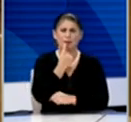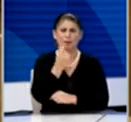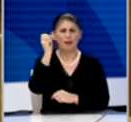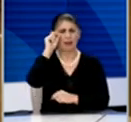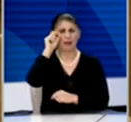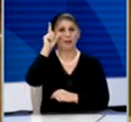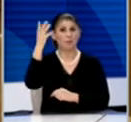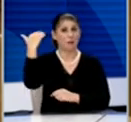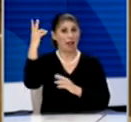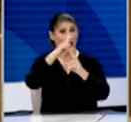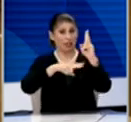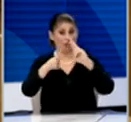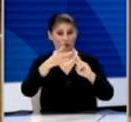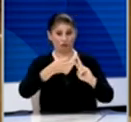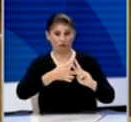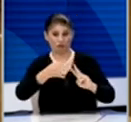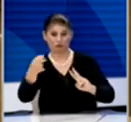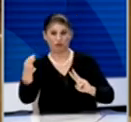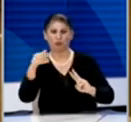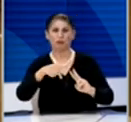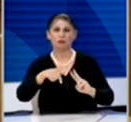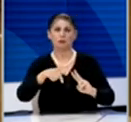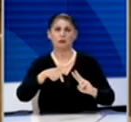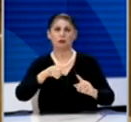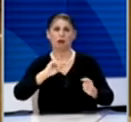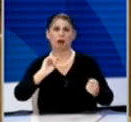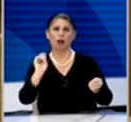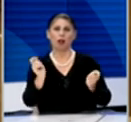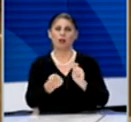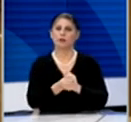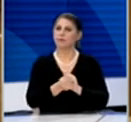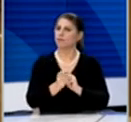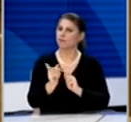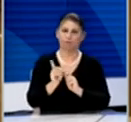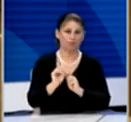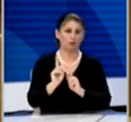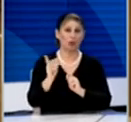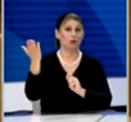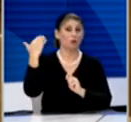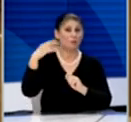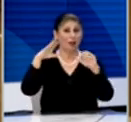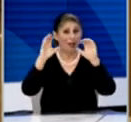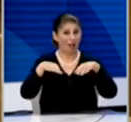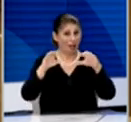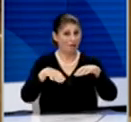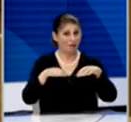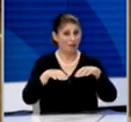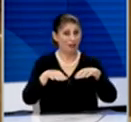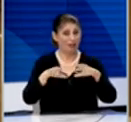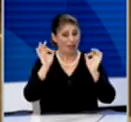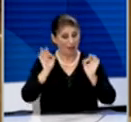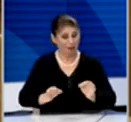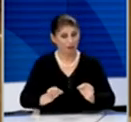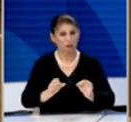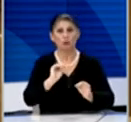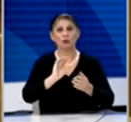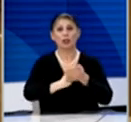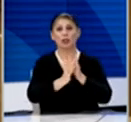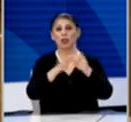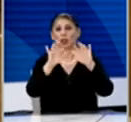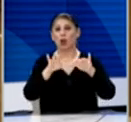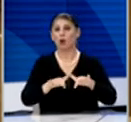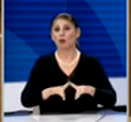καιρός ήταν ιδανικός αλλά τώρα για κάποιο λόγο έχει αλλάξει ούτε παλιά έβρεχε ακριβώς όσο έβρεχε ούτε χιόνιζε